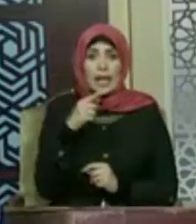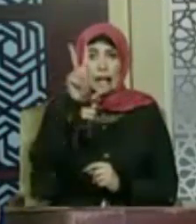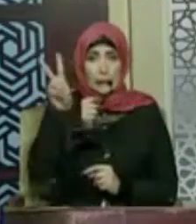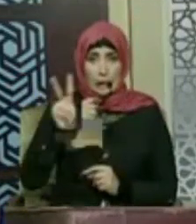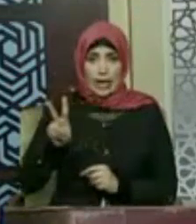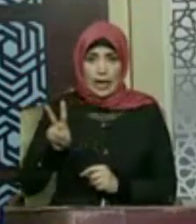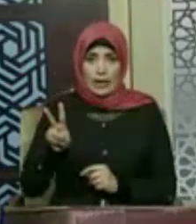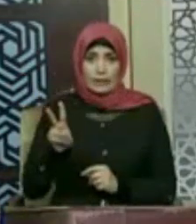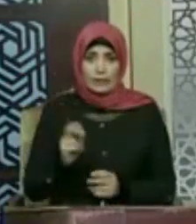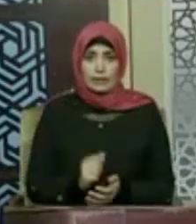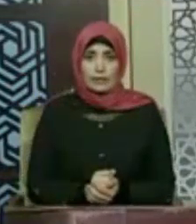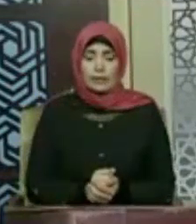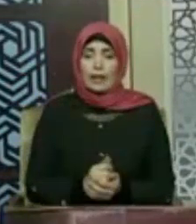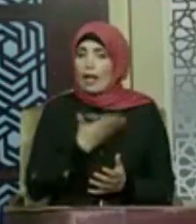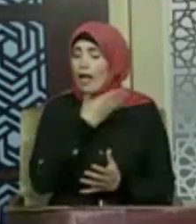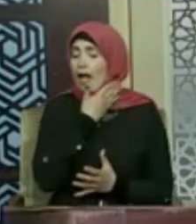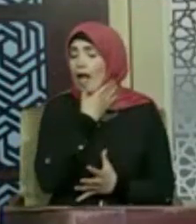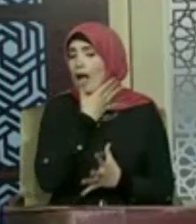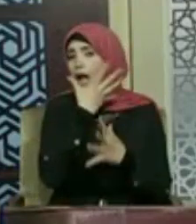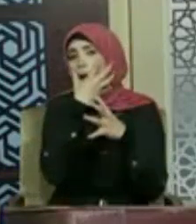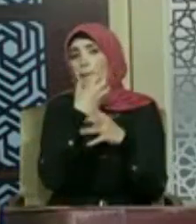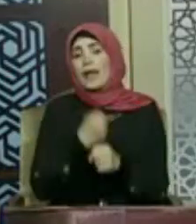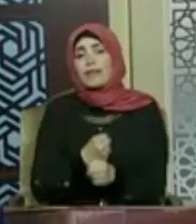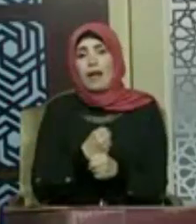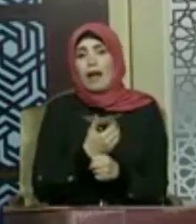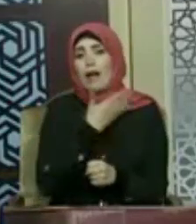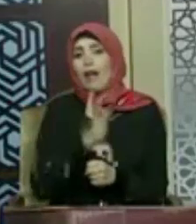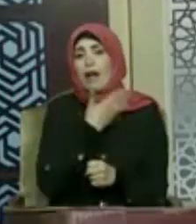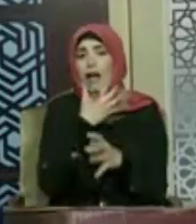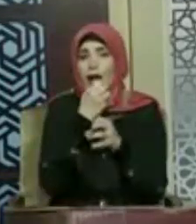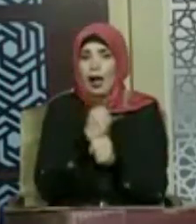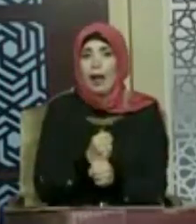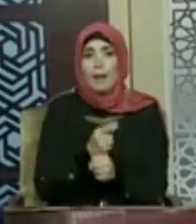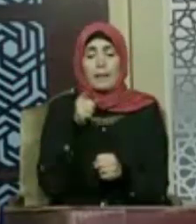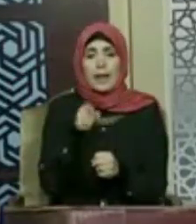أمانة في أعناقكم أنتم أولا،